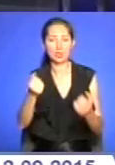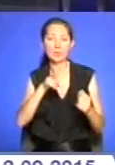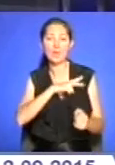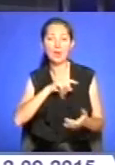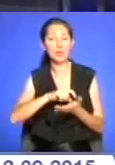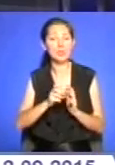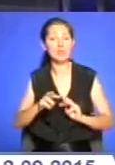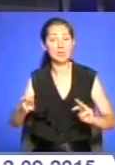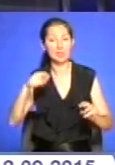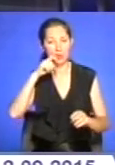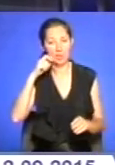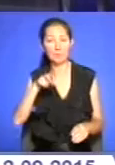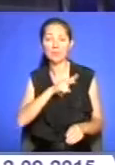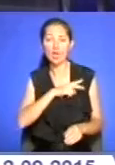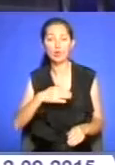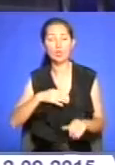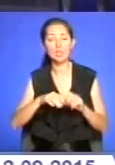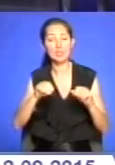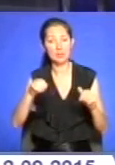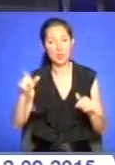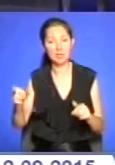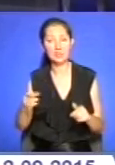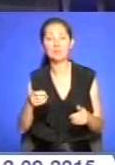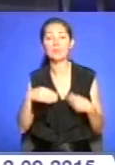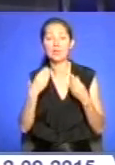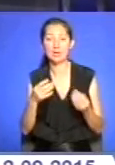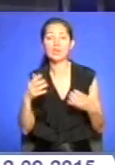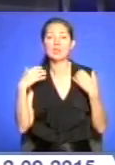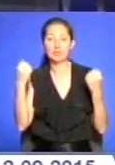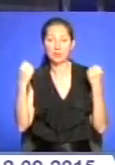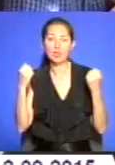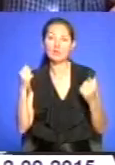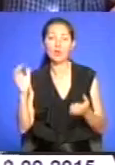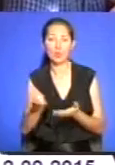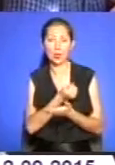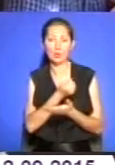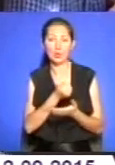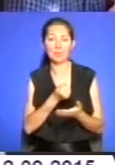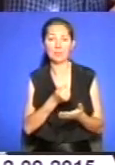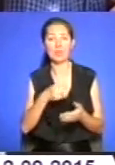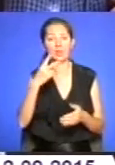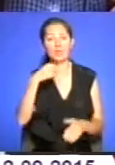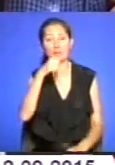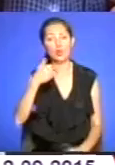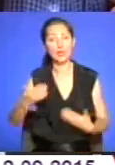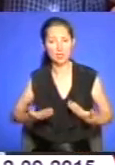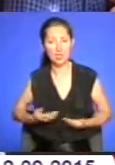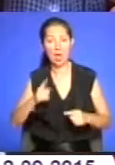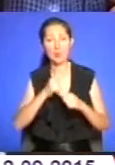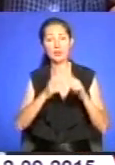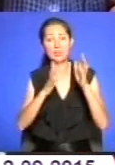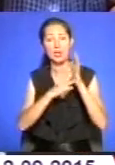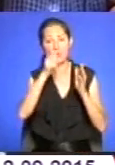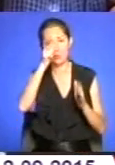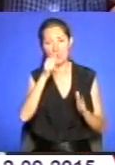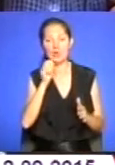України. Нагороду нашій земляшці призначили за спортивні досягнення. 20 років життя плюс 9 місяців